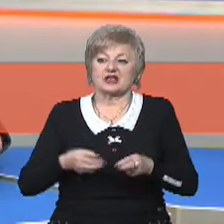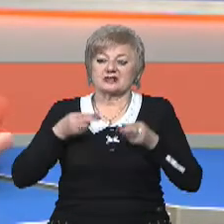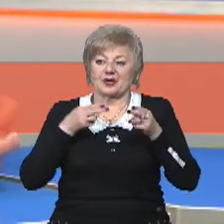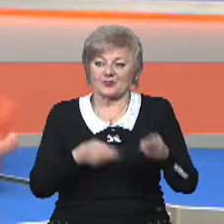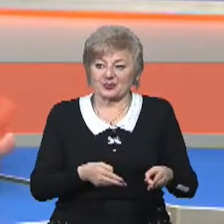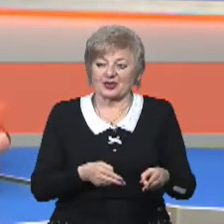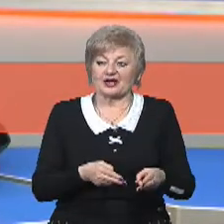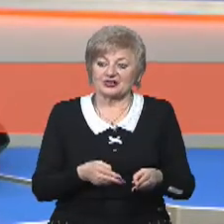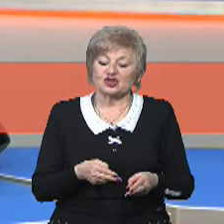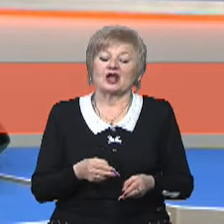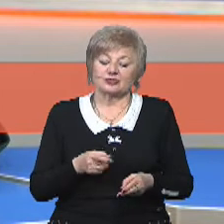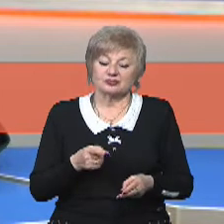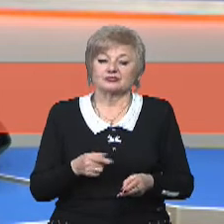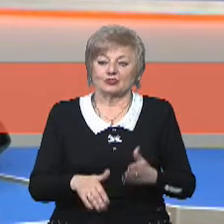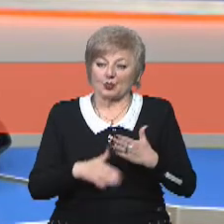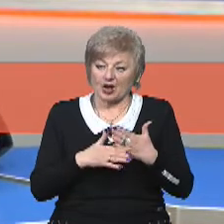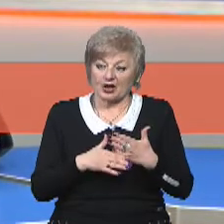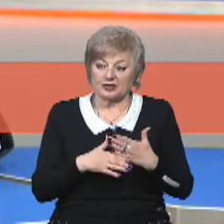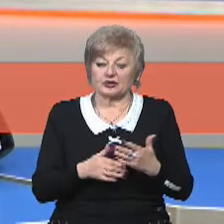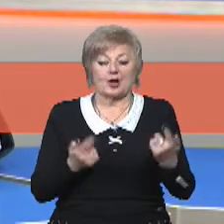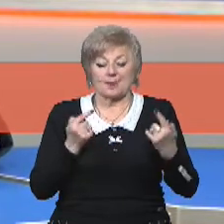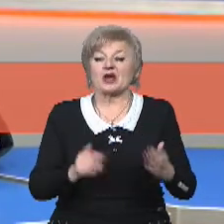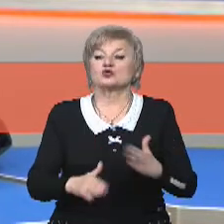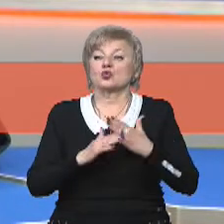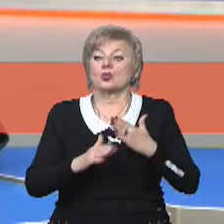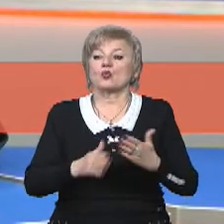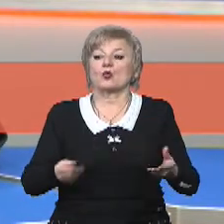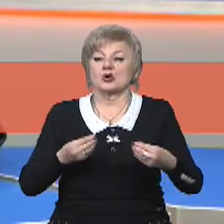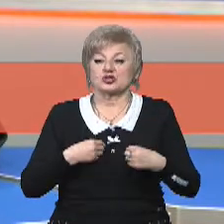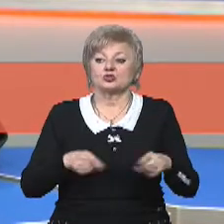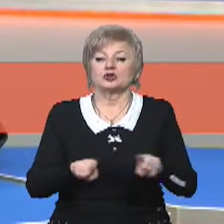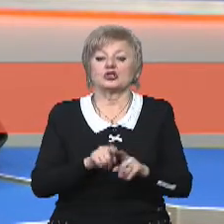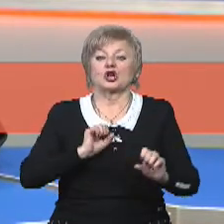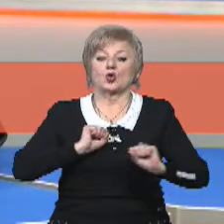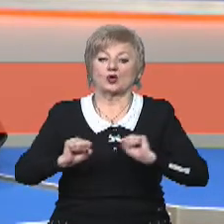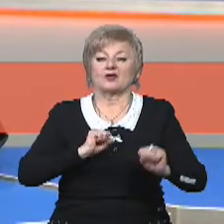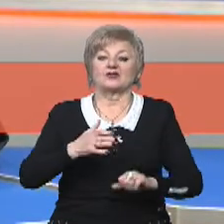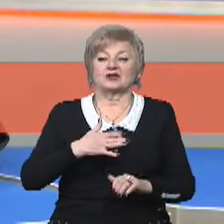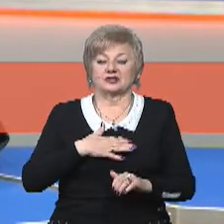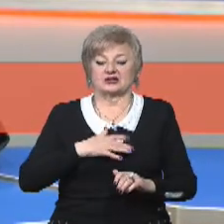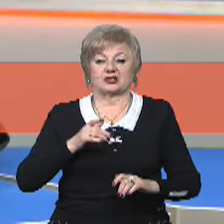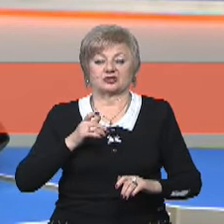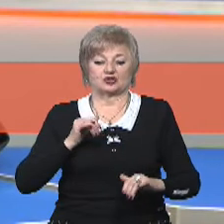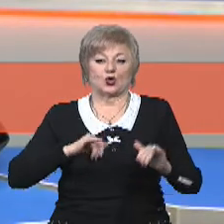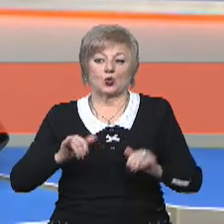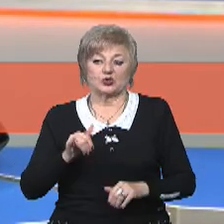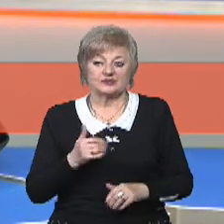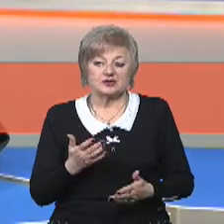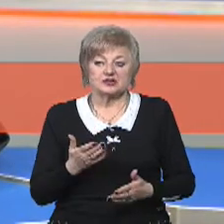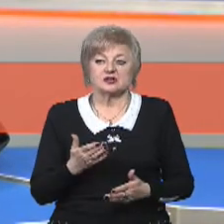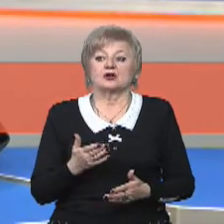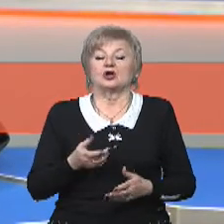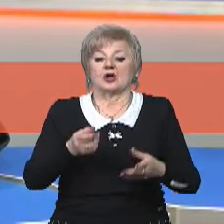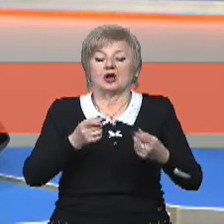зі своїми дітьми. Ось. Велику допомогу надають також керівництво нашого вишу, обласний